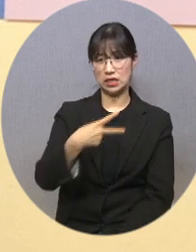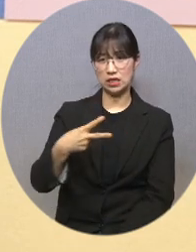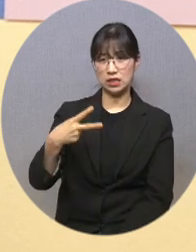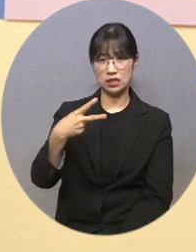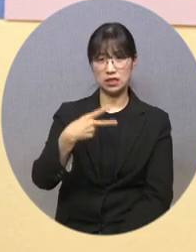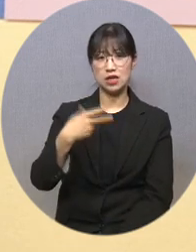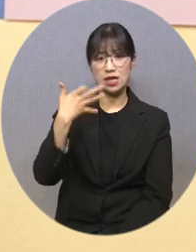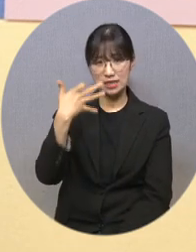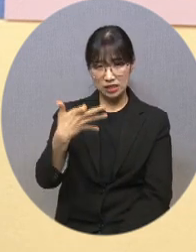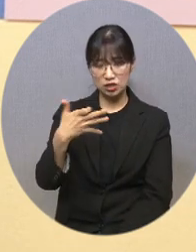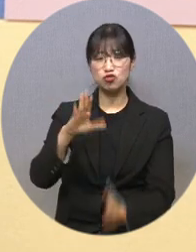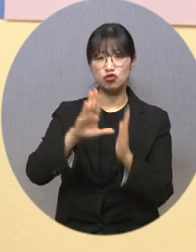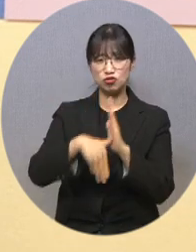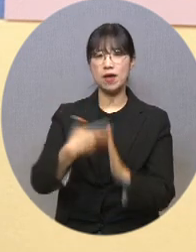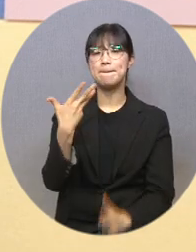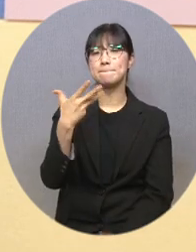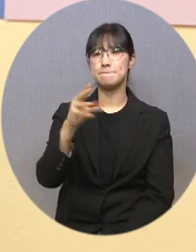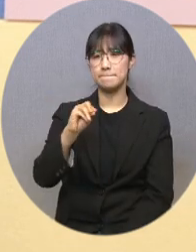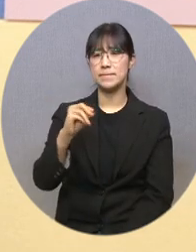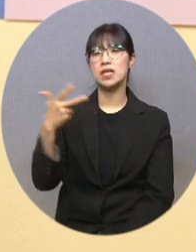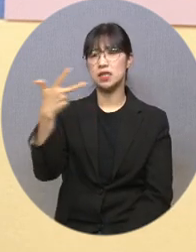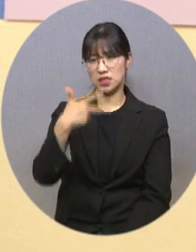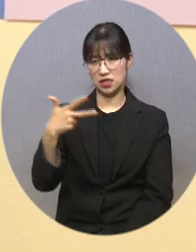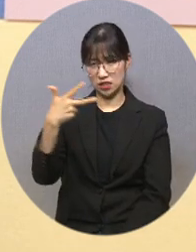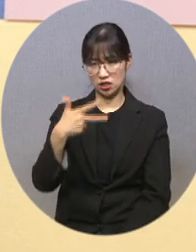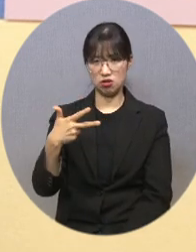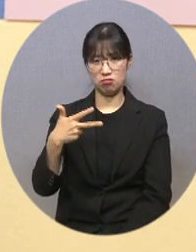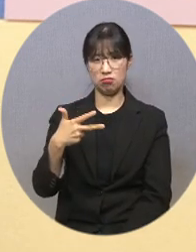1919년에 8만 7천 명이었던 게 이제